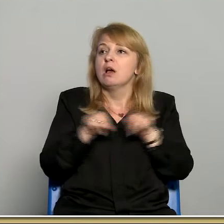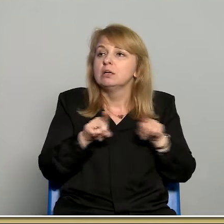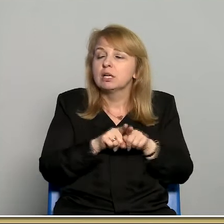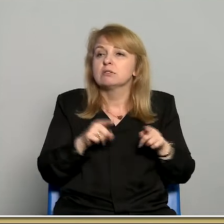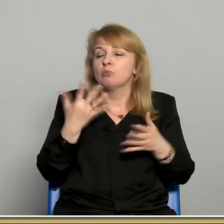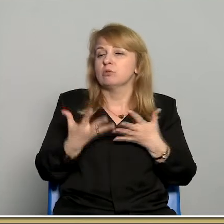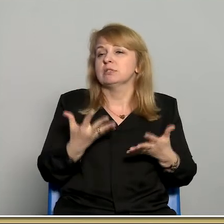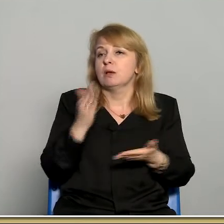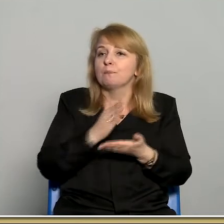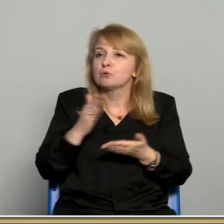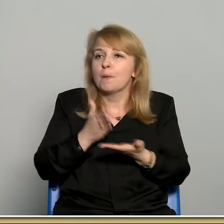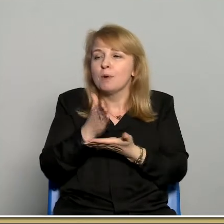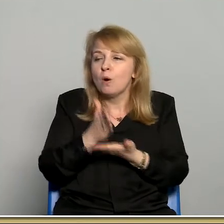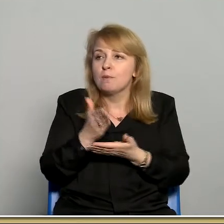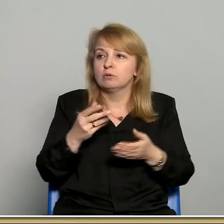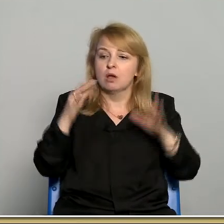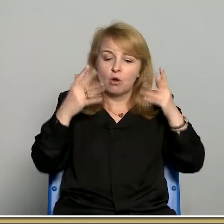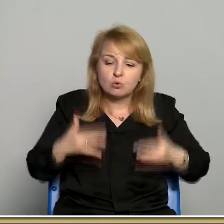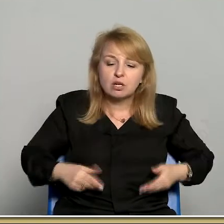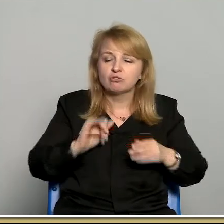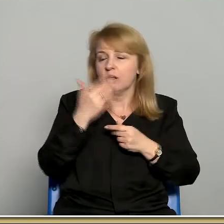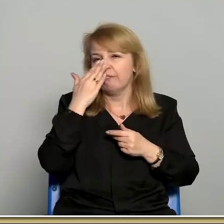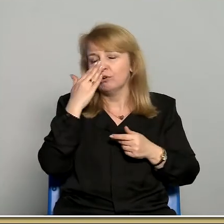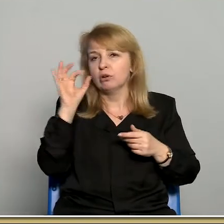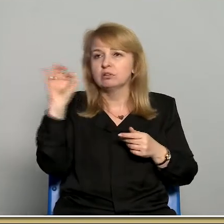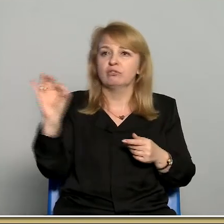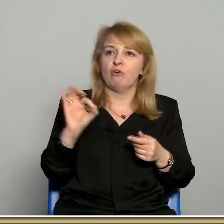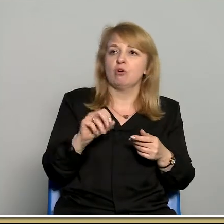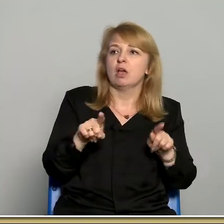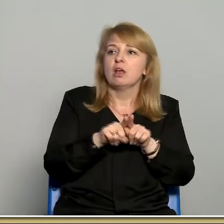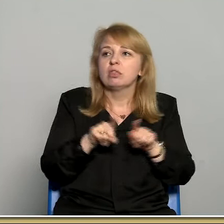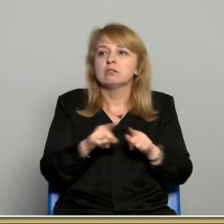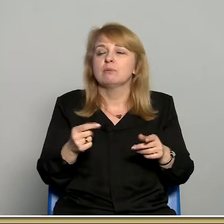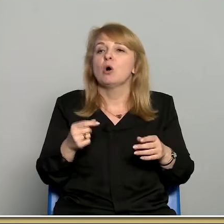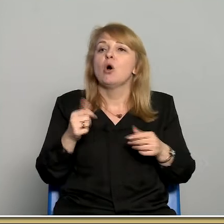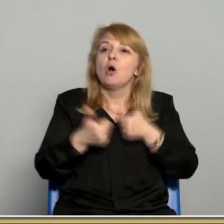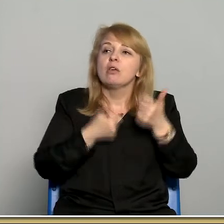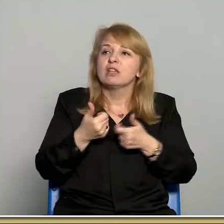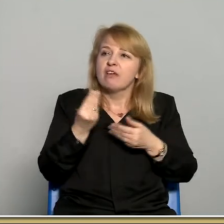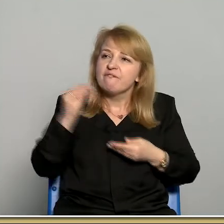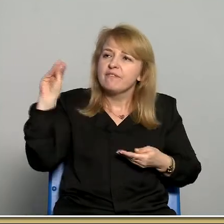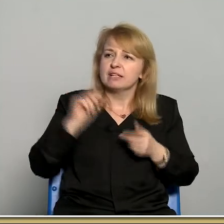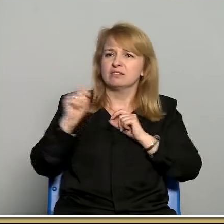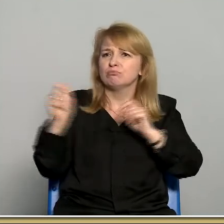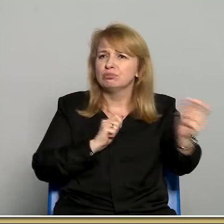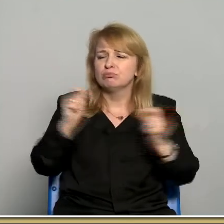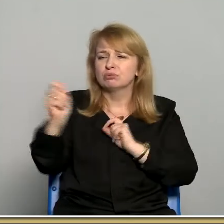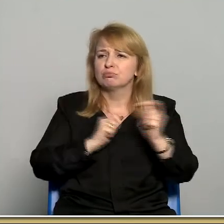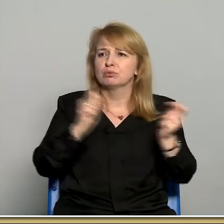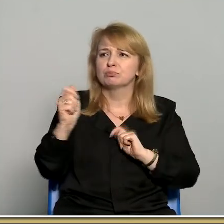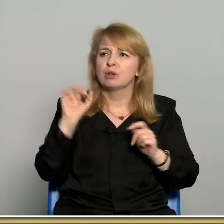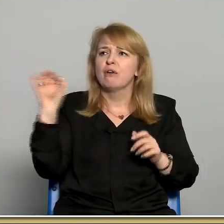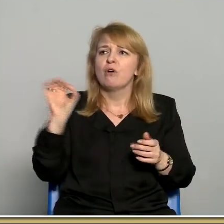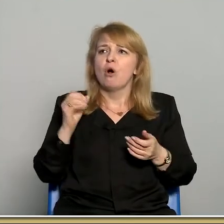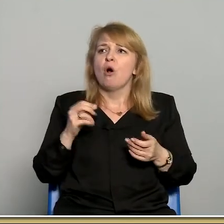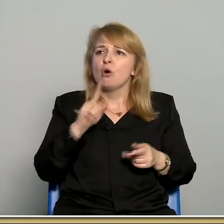jego rozliczenia i dodatkowo ten element, o którym już wspomniałem, a więc większa mobilność konsultantów,